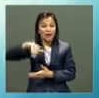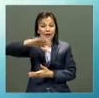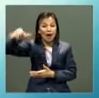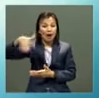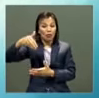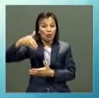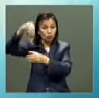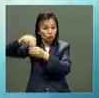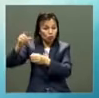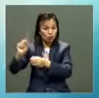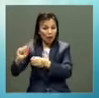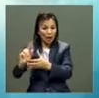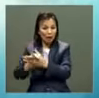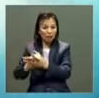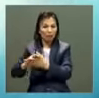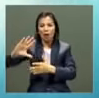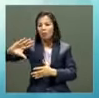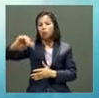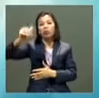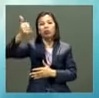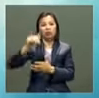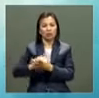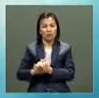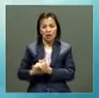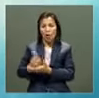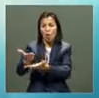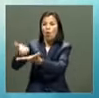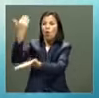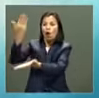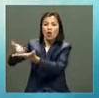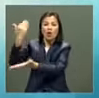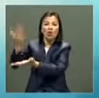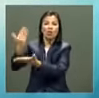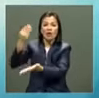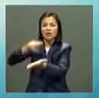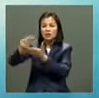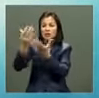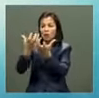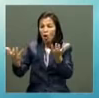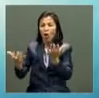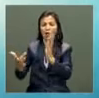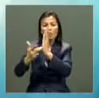คือประเทศที่เจริญแล้วทั้งนั้นเราซื้อสินค้าเขาที่เป็นไฮเทคทั้งนั้นเลยนะครับ